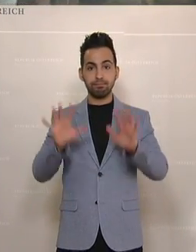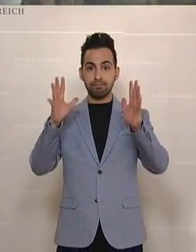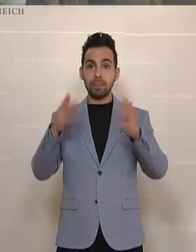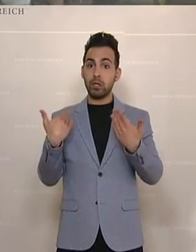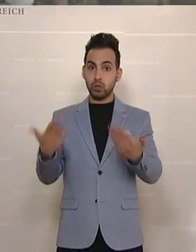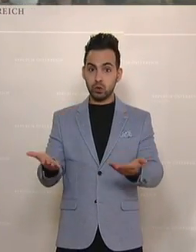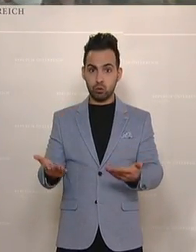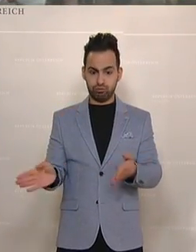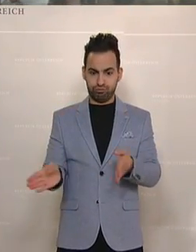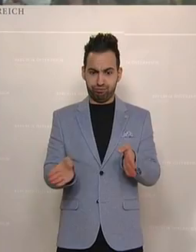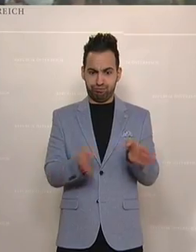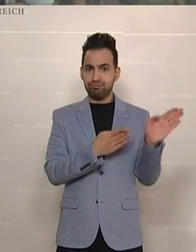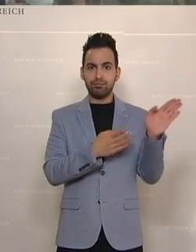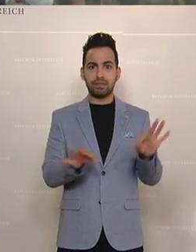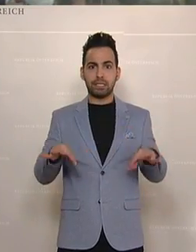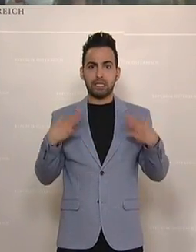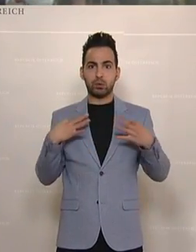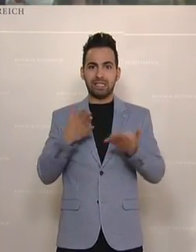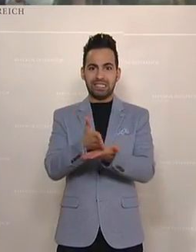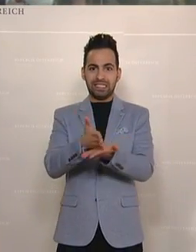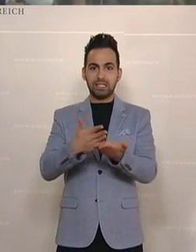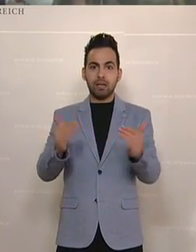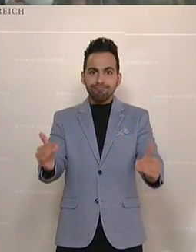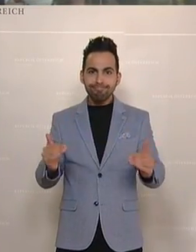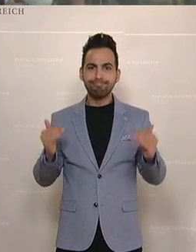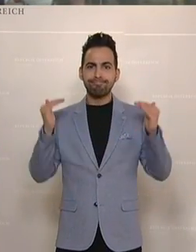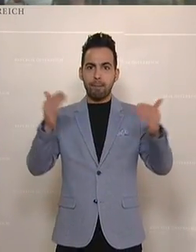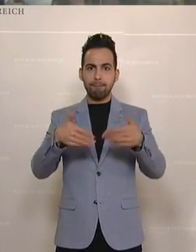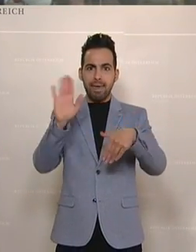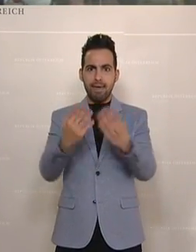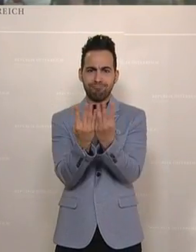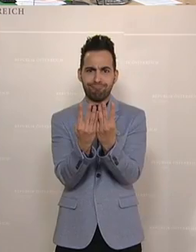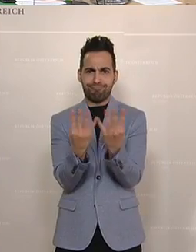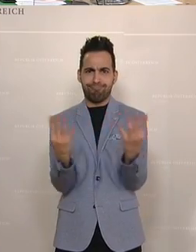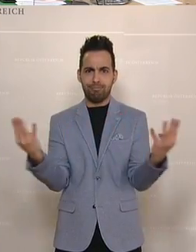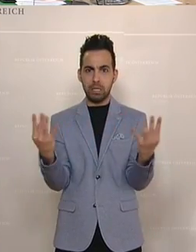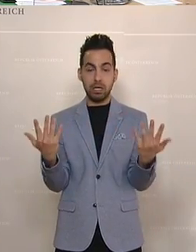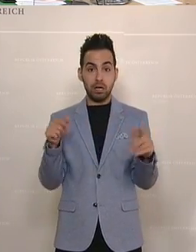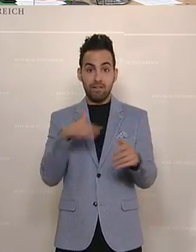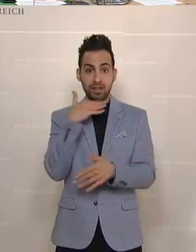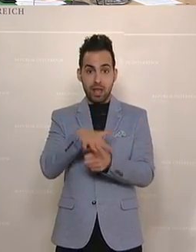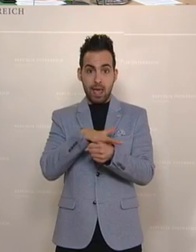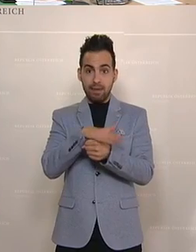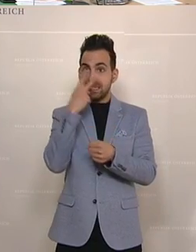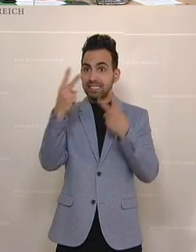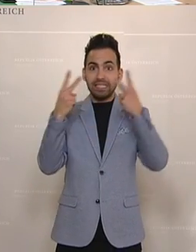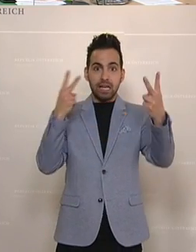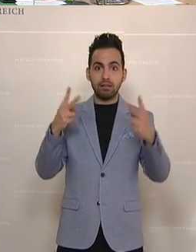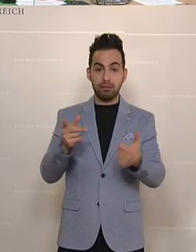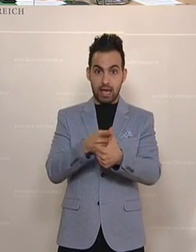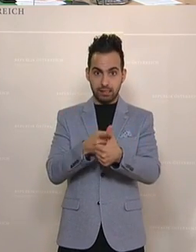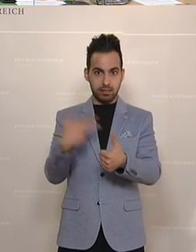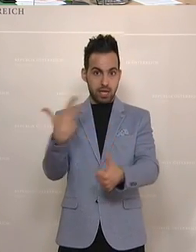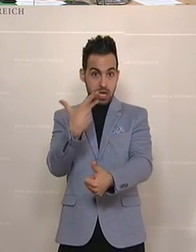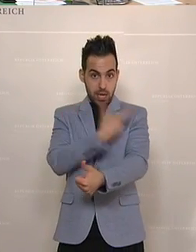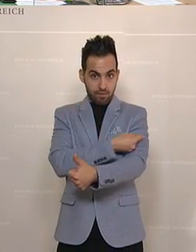Und dieses Versäumnis im Gesundheitsdienst, in der Aufstockung des Gesundheitsdienstes, das äußert sich ja auf vielen Ebenen. Ja? Es ist ja nicht nur so, dass die